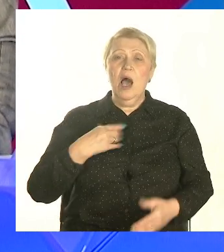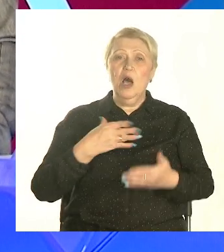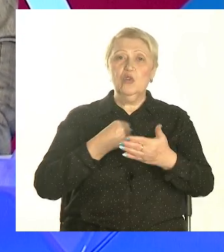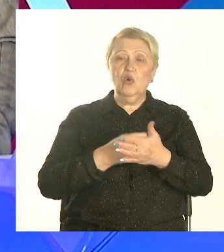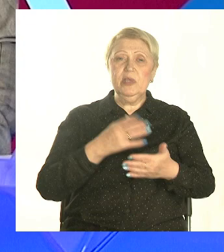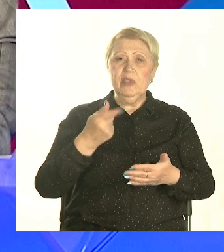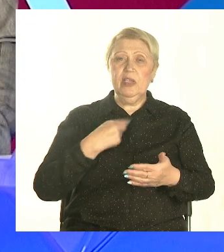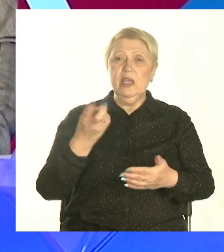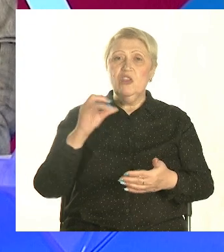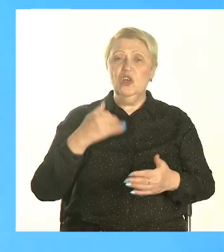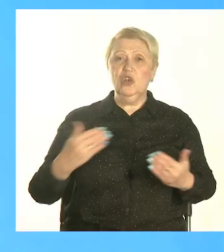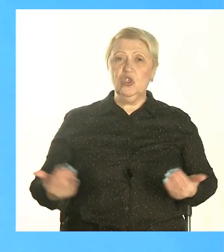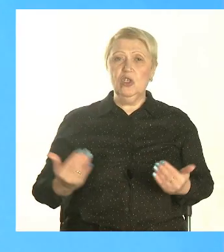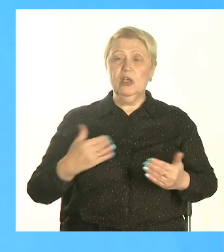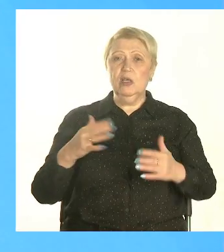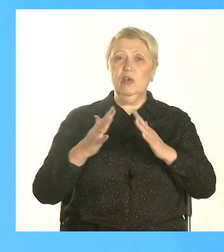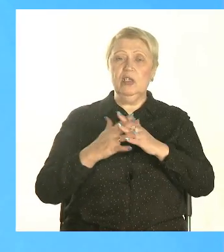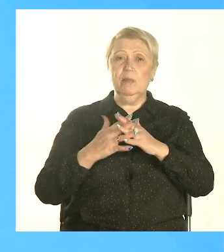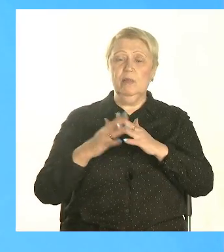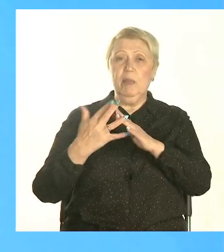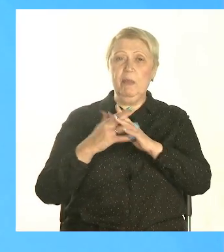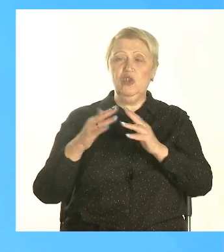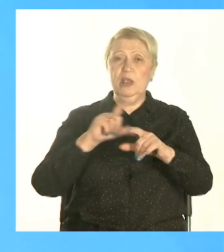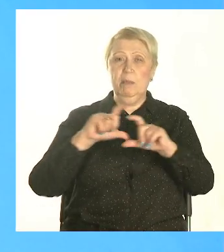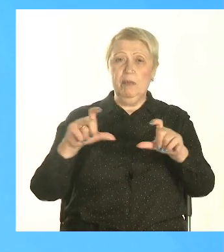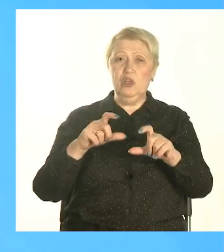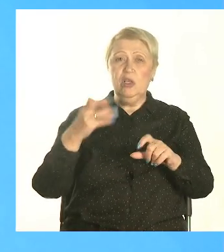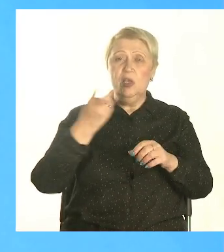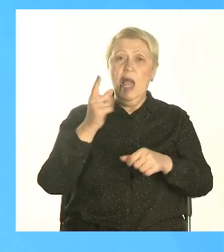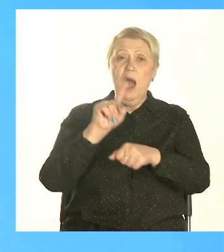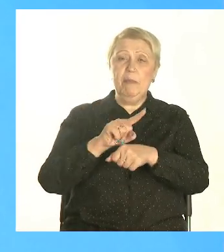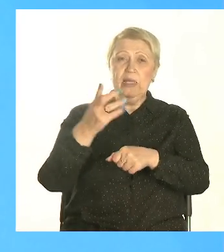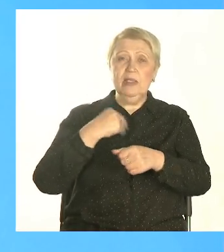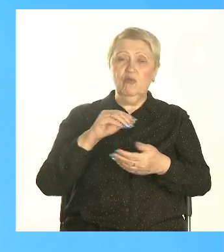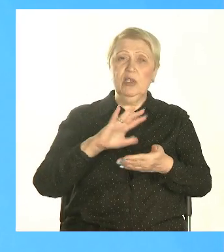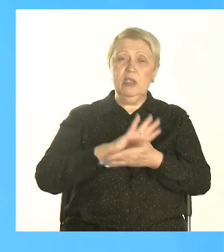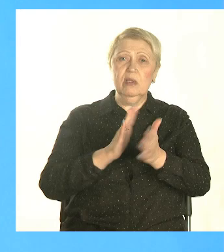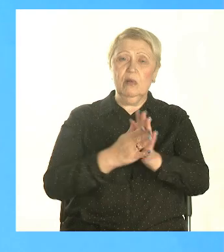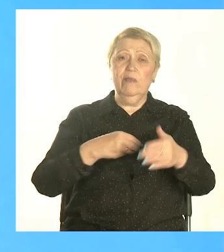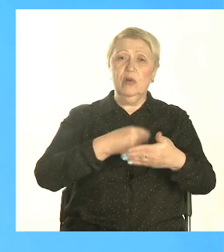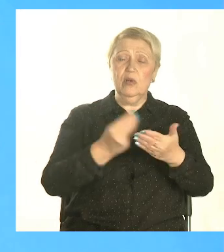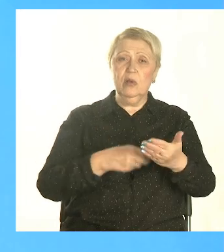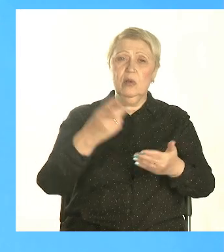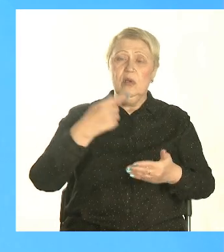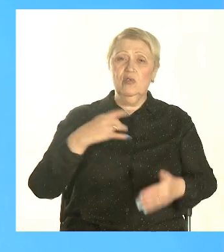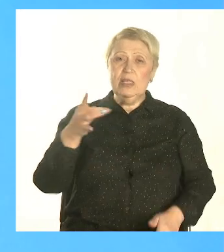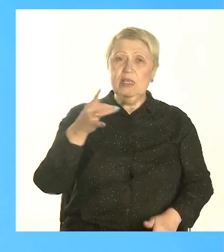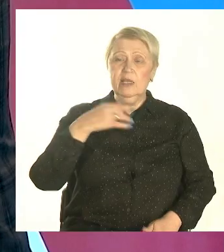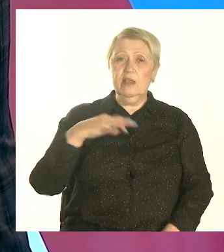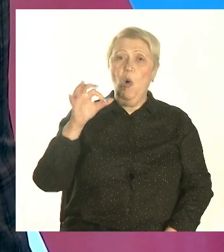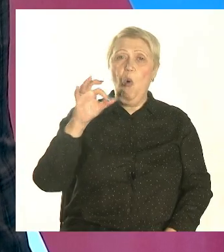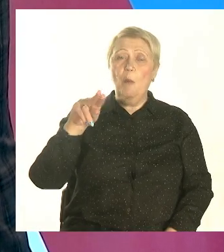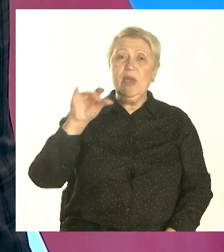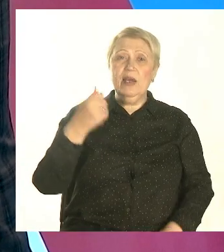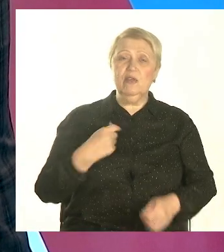нежилых помещений обязаны заключить договор. Не управляющая компания уже, как раньше была, да, а именно с оригинальным оператором заключить договор на